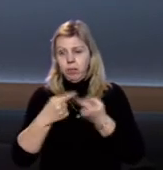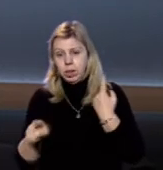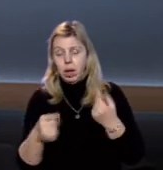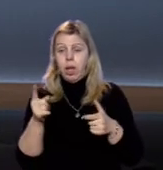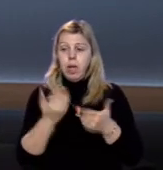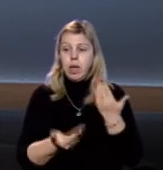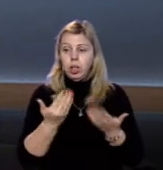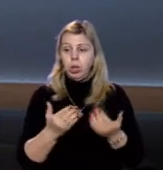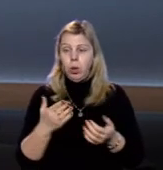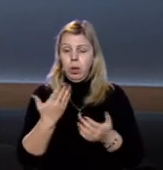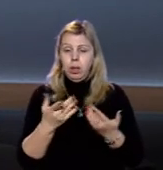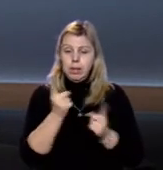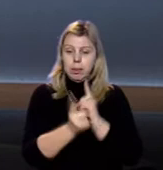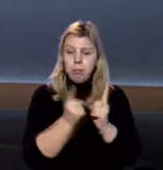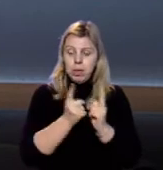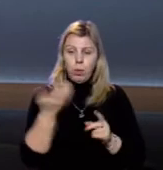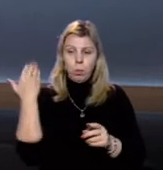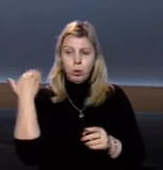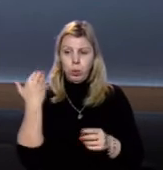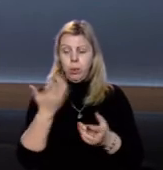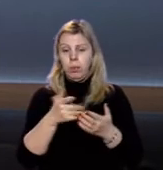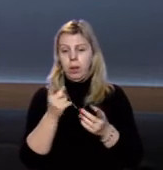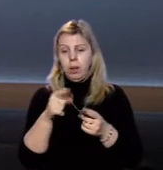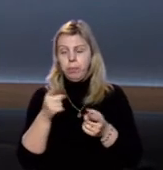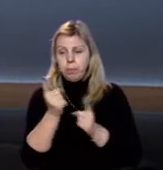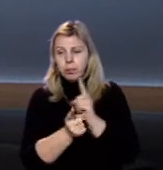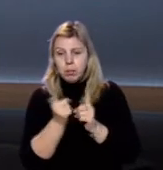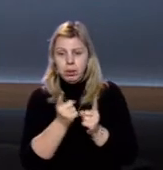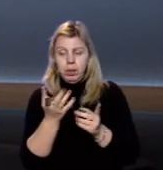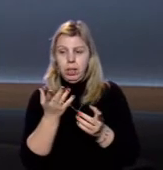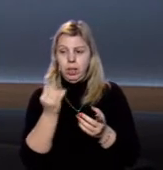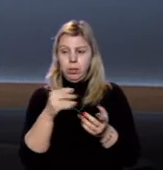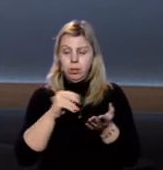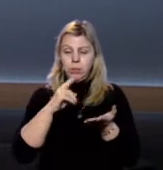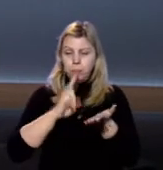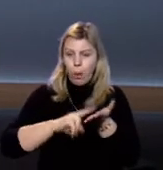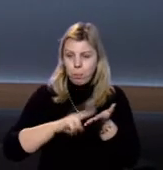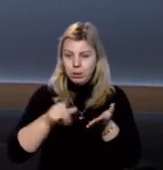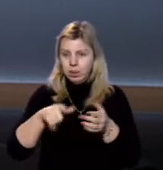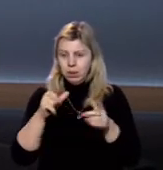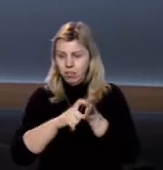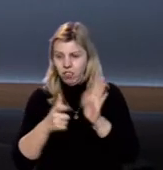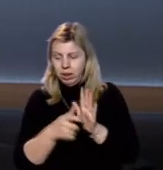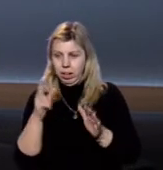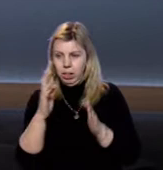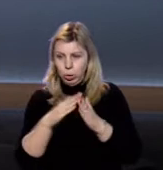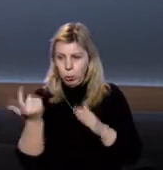якщо були певні зміни у майновому стані, певні зміни у зареєстрованих членів домогосподарства, або ж якщо